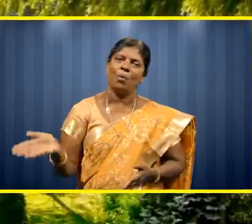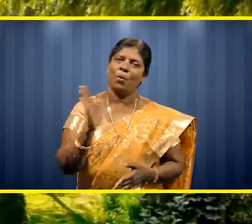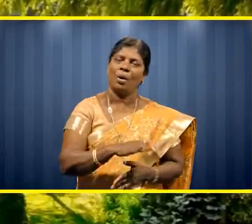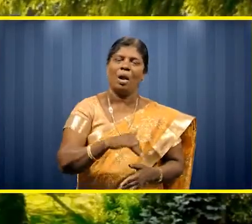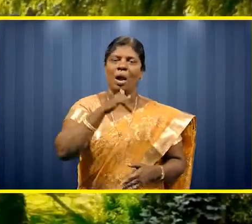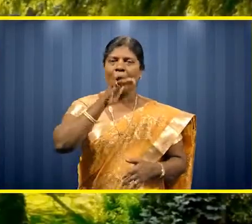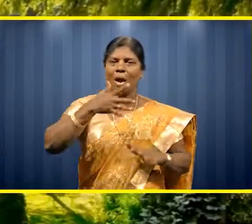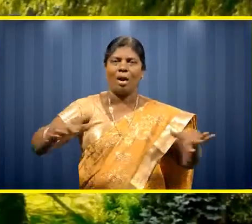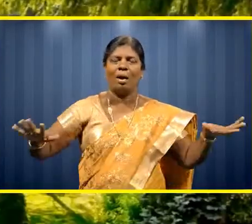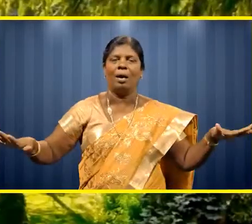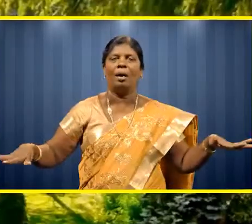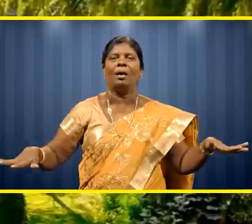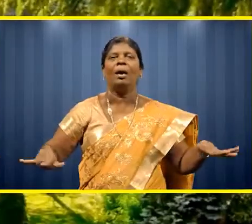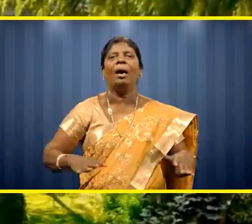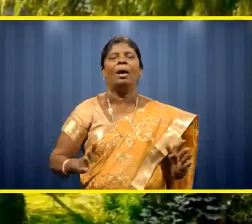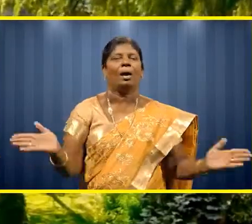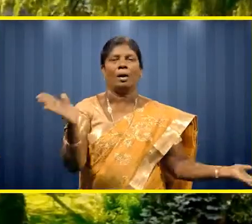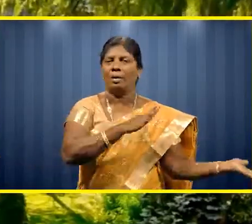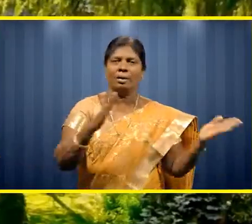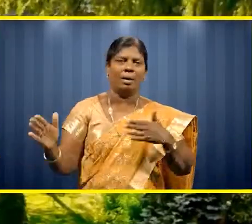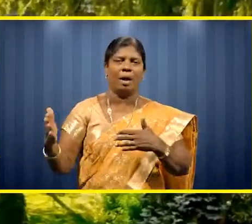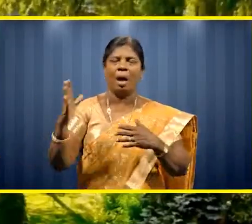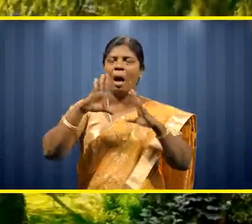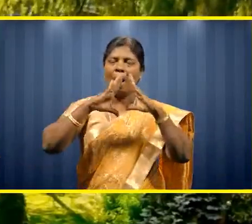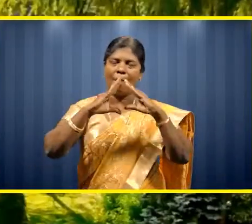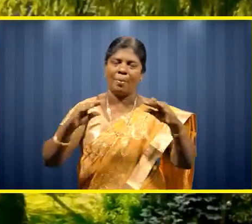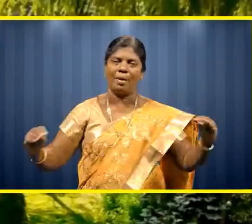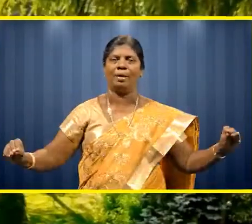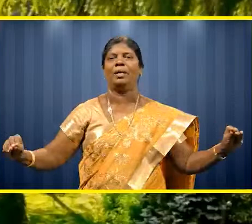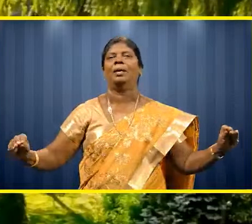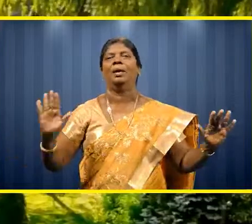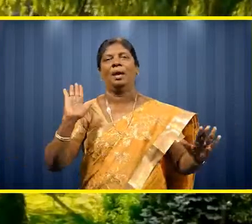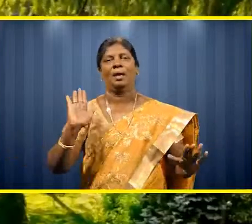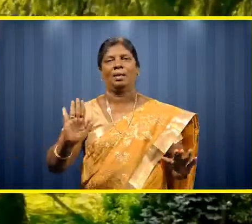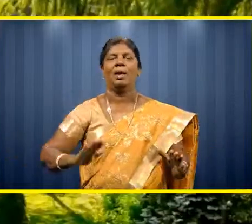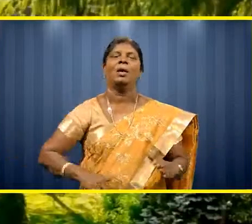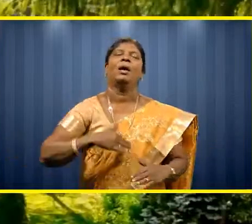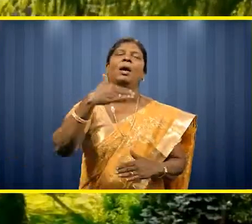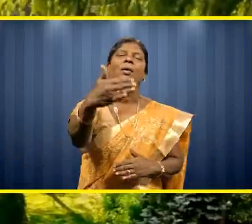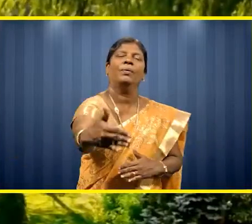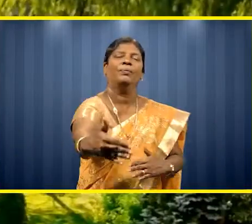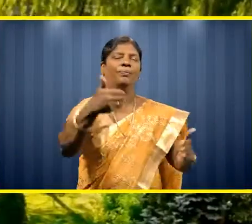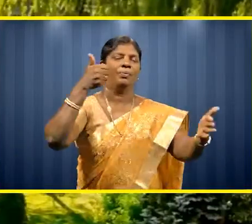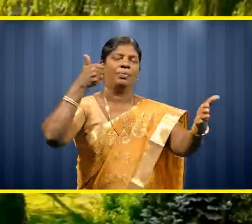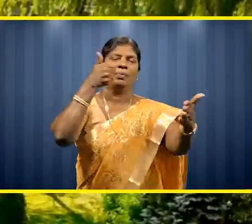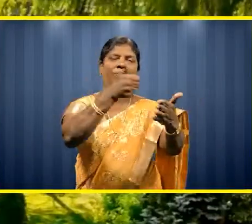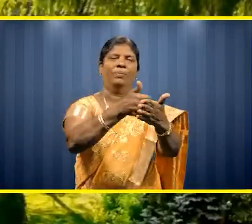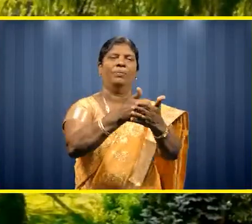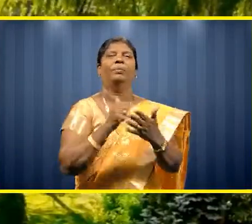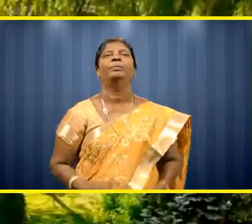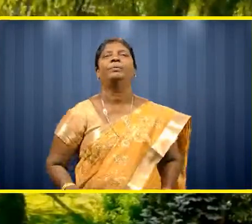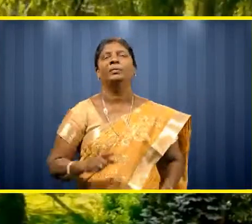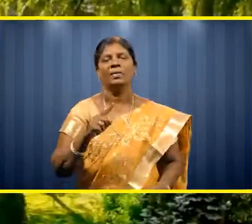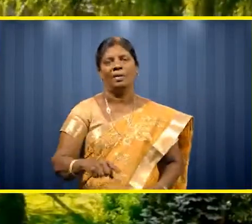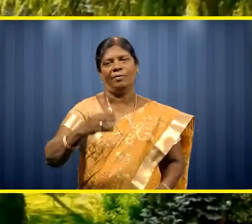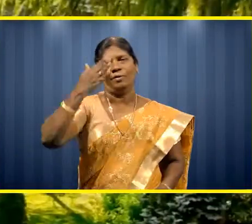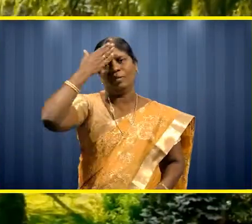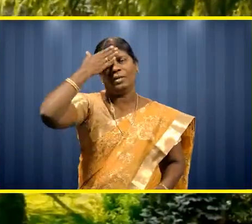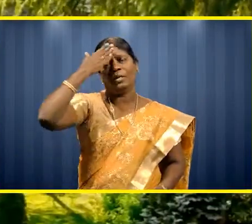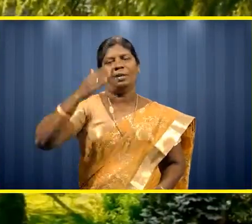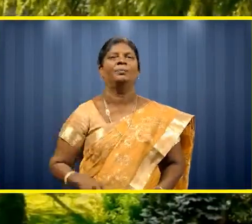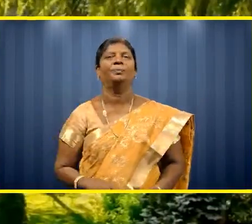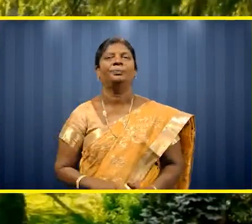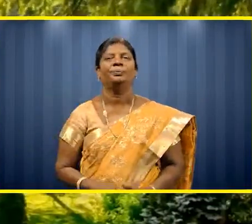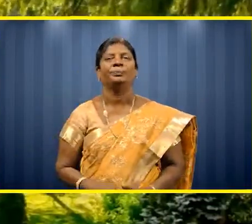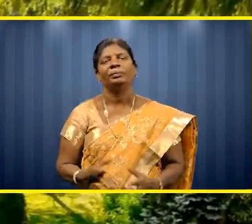போய் அந்த காற்றையும் கடலையும் அமைதியாக்கி அவர்கள் போய் சேர வேண்டிய இடத்துல அவர்களை கொண்டு போய் சேர்த்தார். இந்த